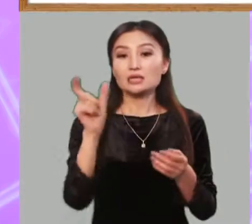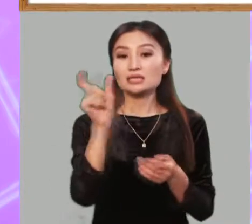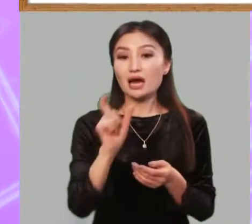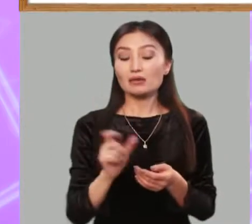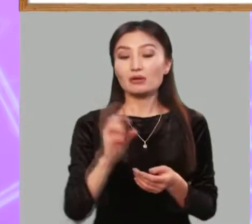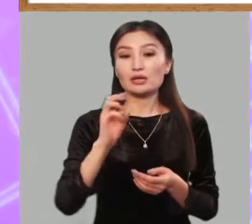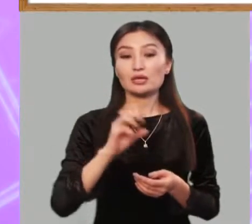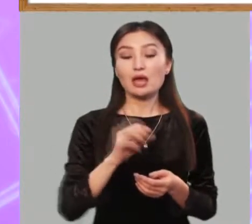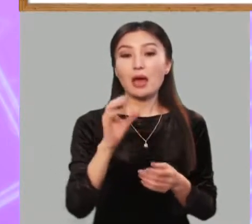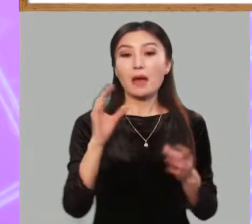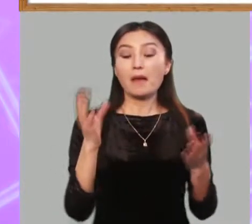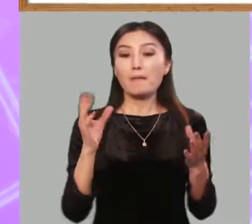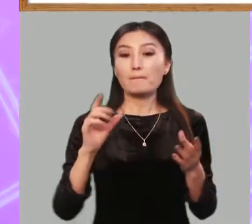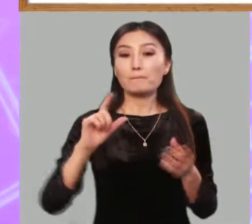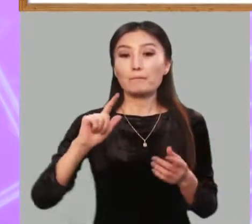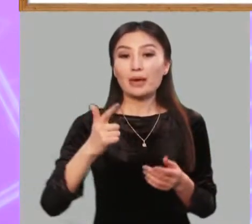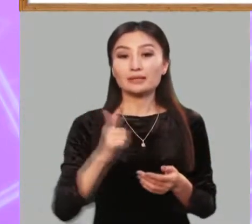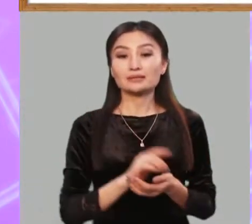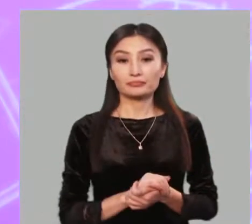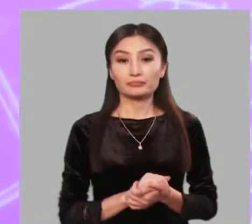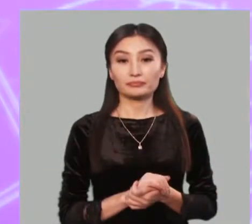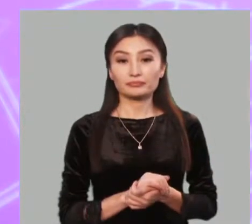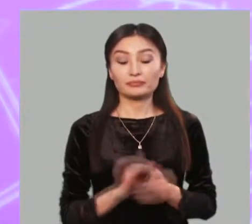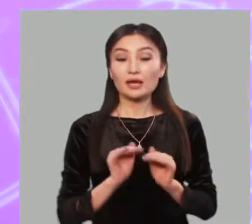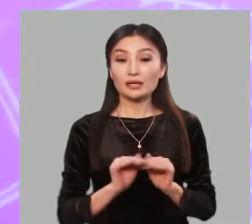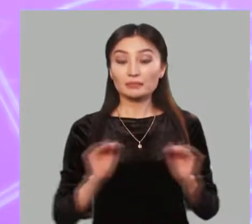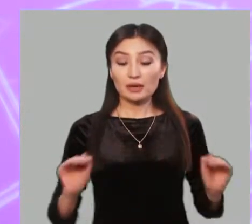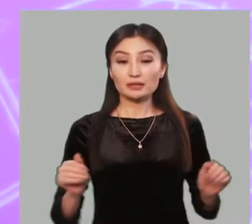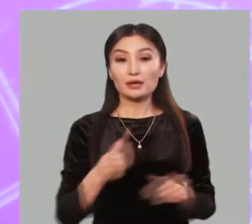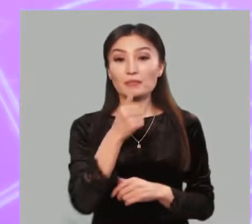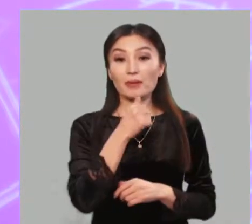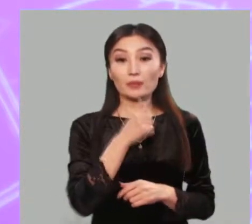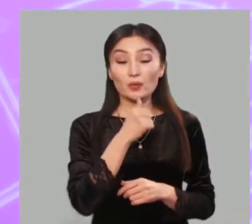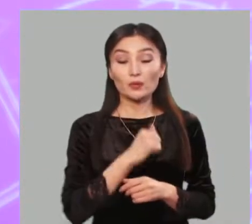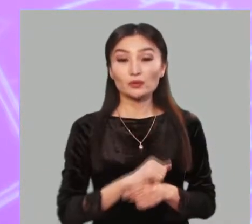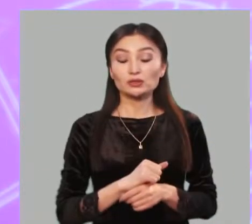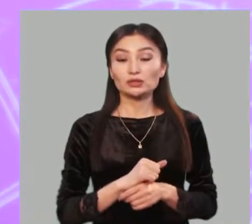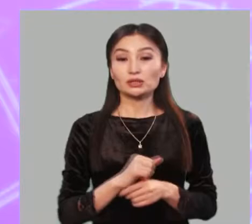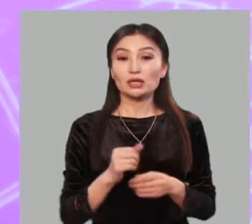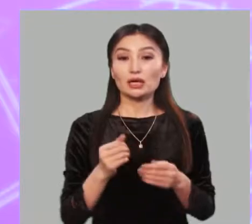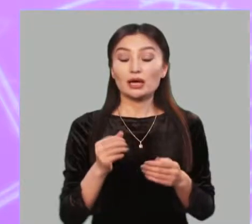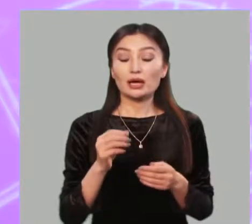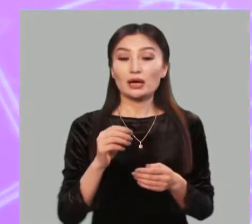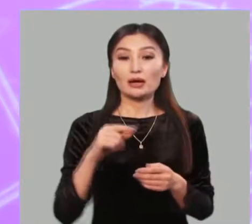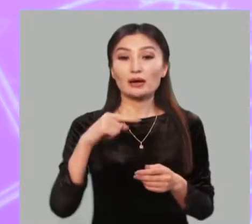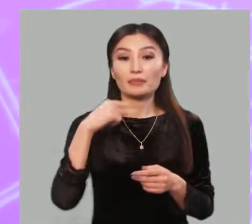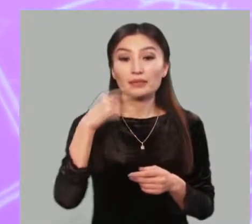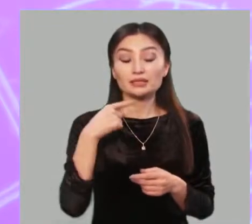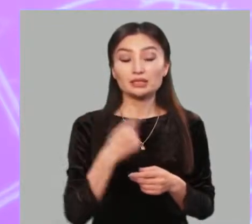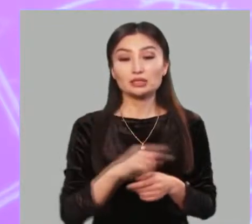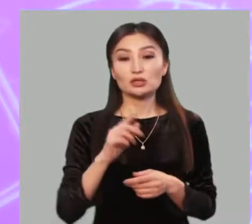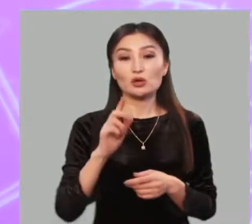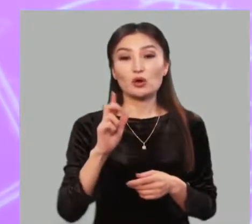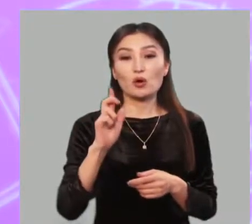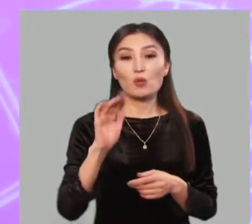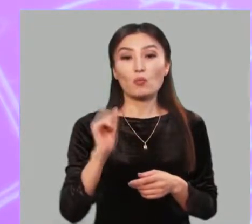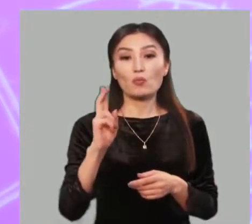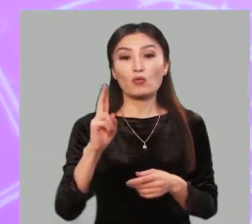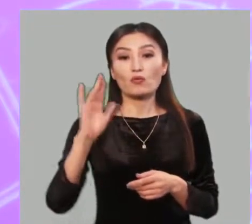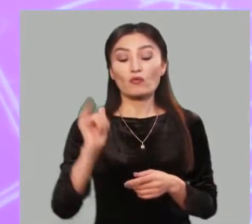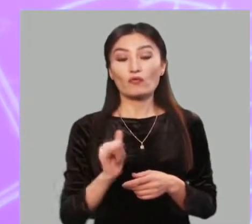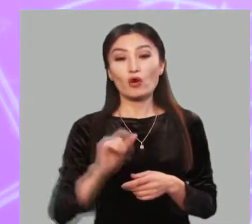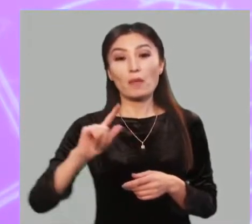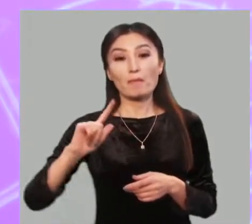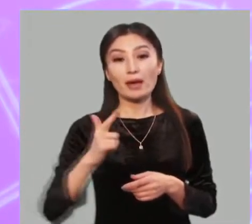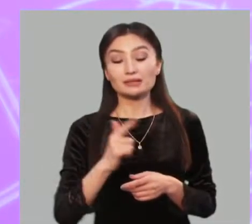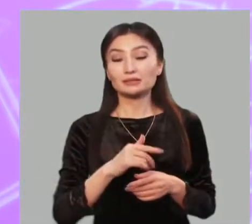Машковской «Мягкий знак». Ребята, попробуйте произнести букву «мягкий знак».